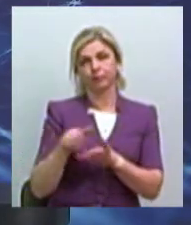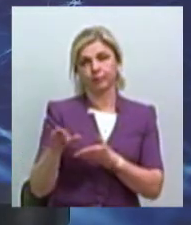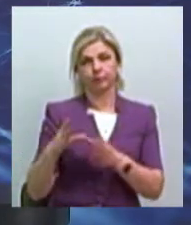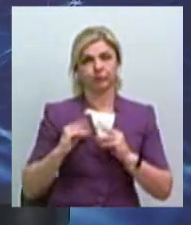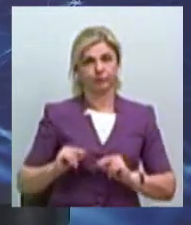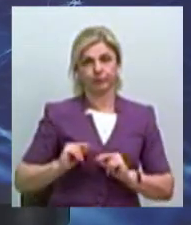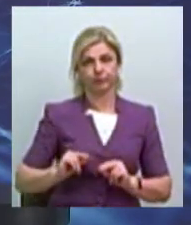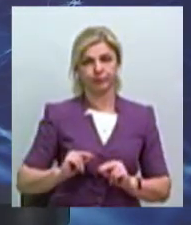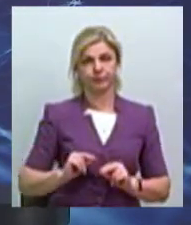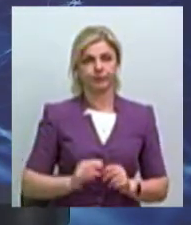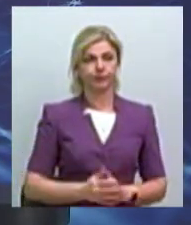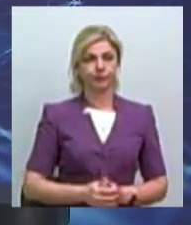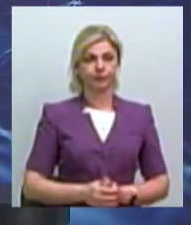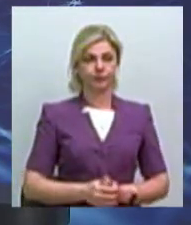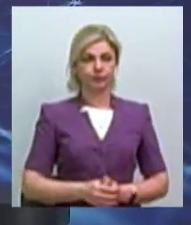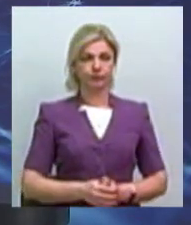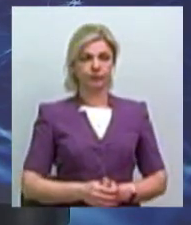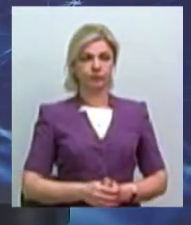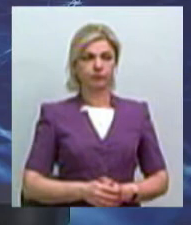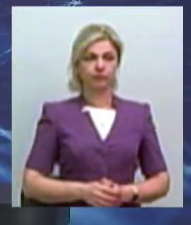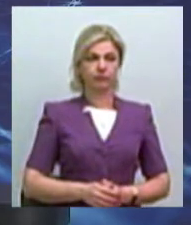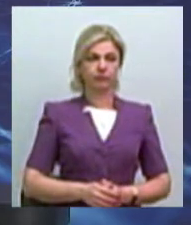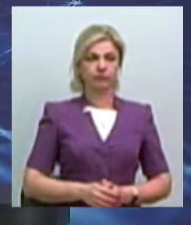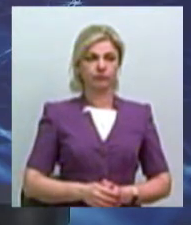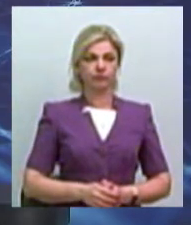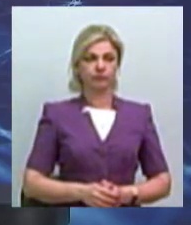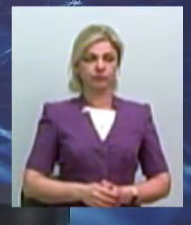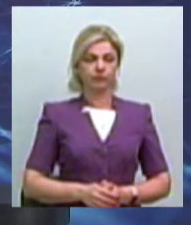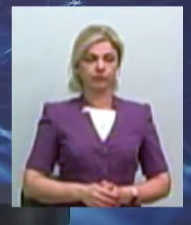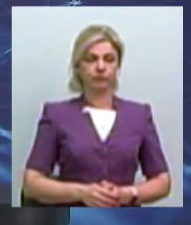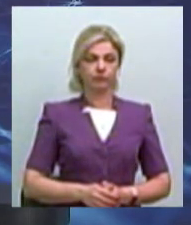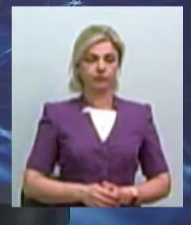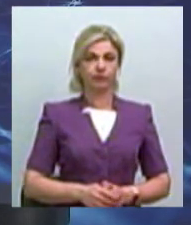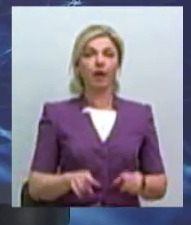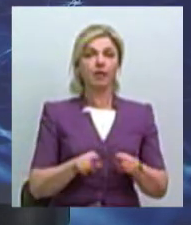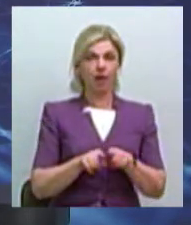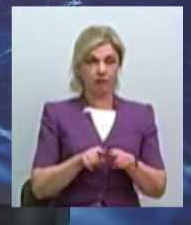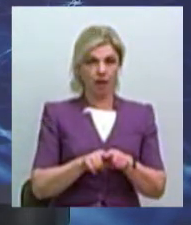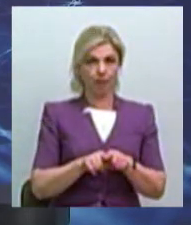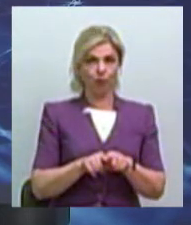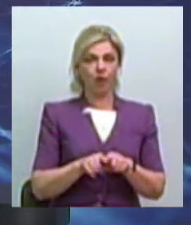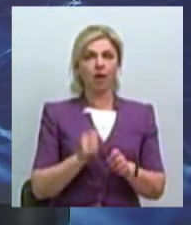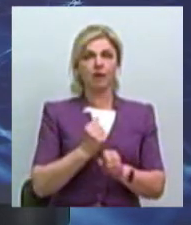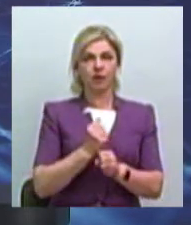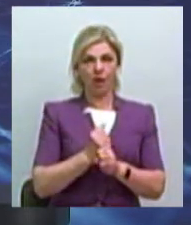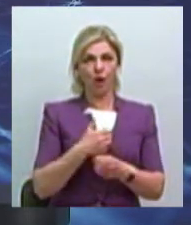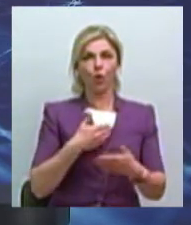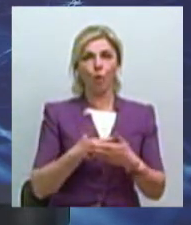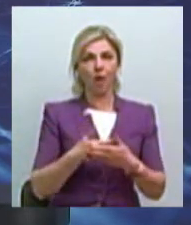співпраці з своїм колезі. От. Так само проводяться громадські